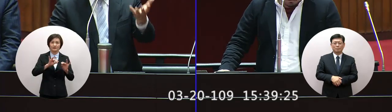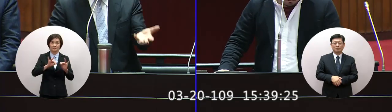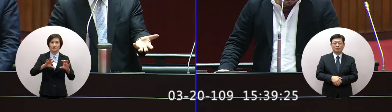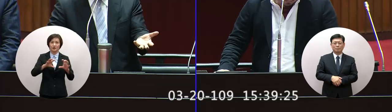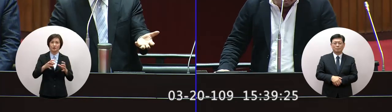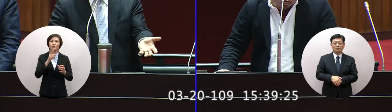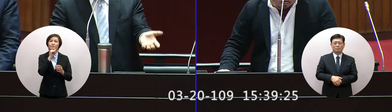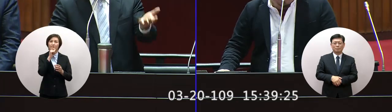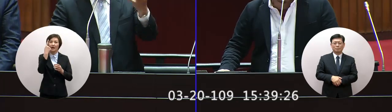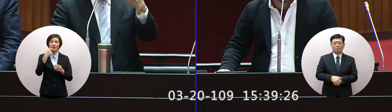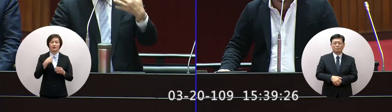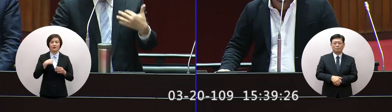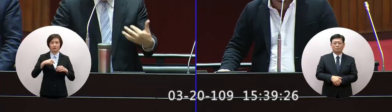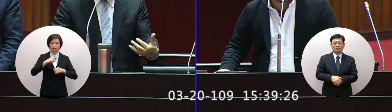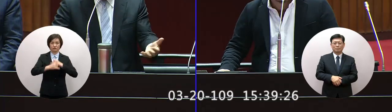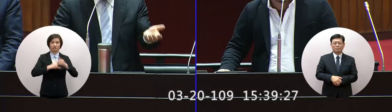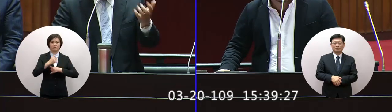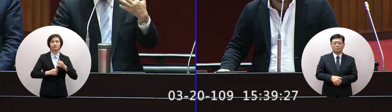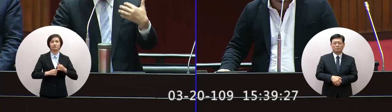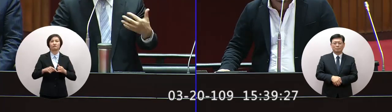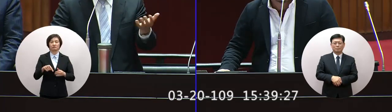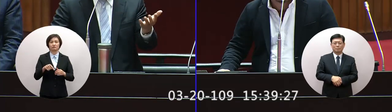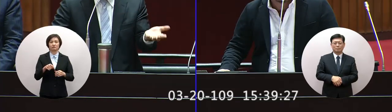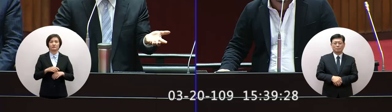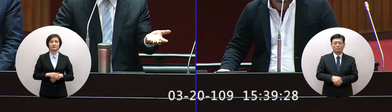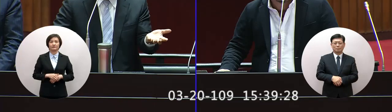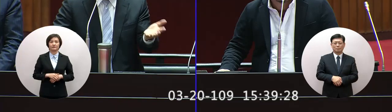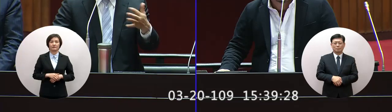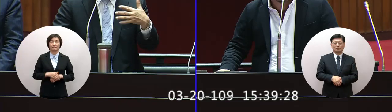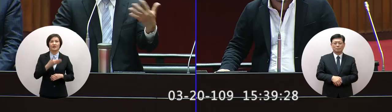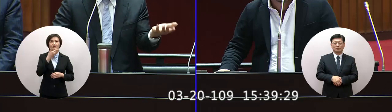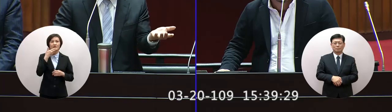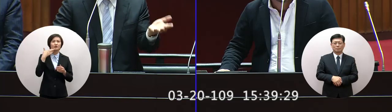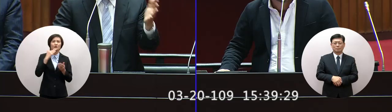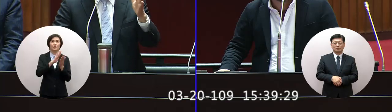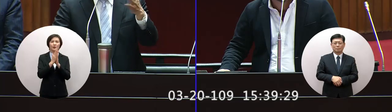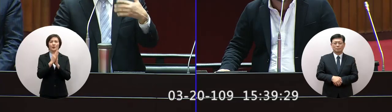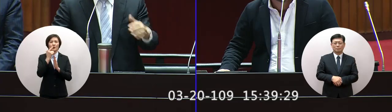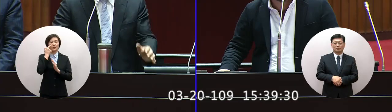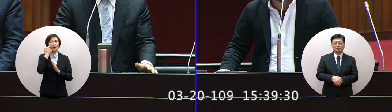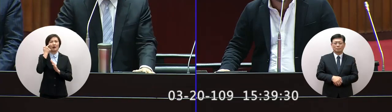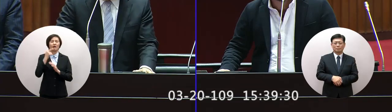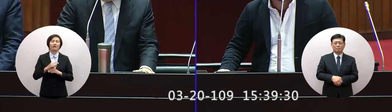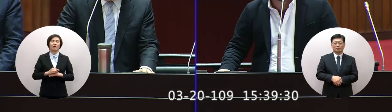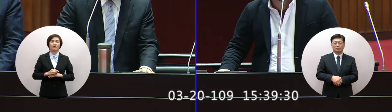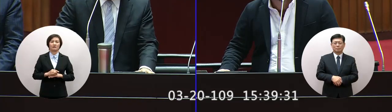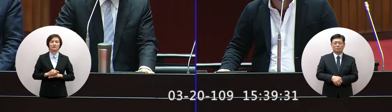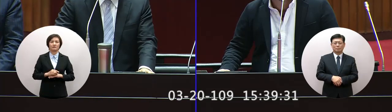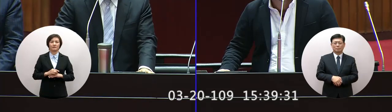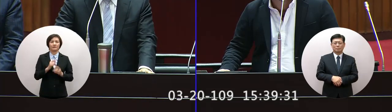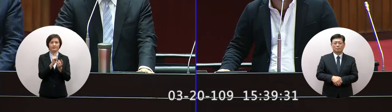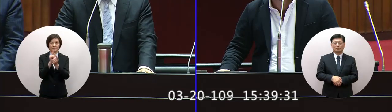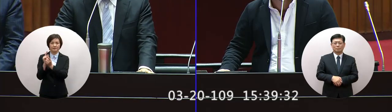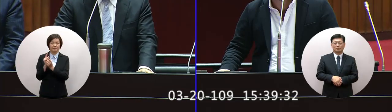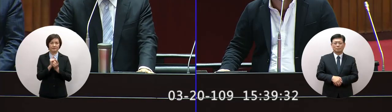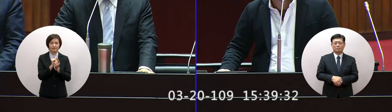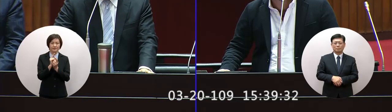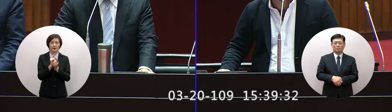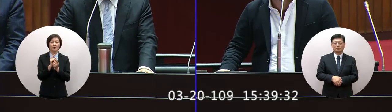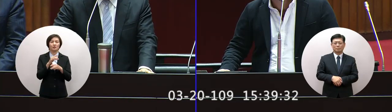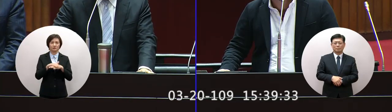们都在地球上，而地球已经极端化气候，这个也都大家都面对了。